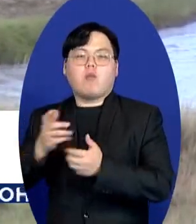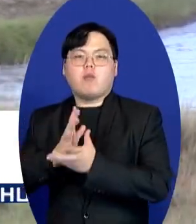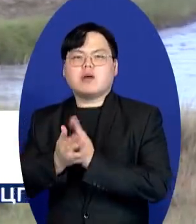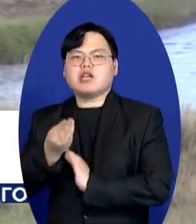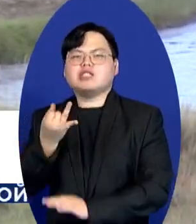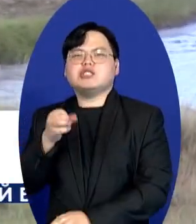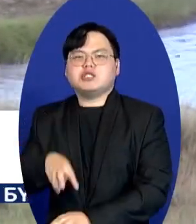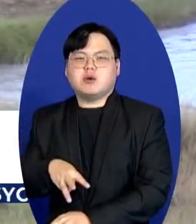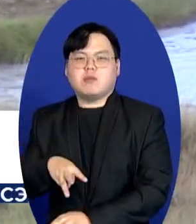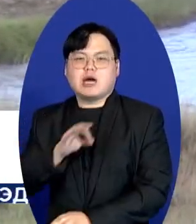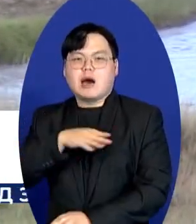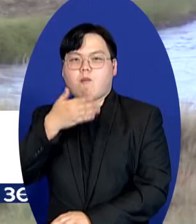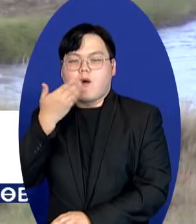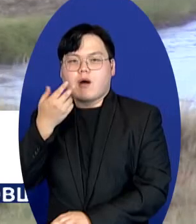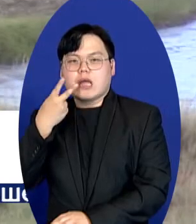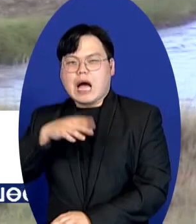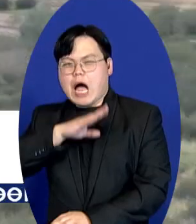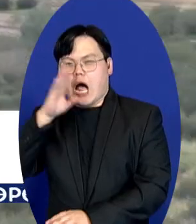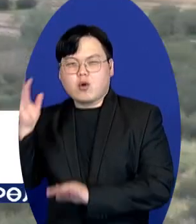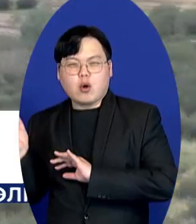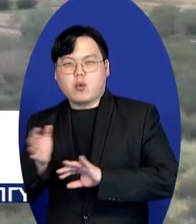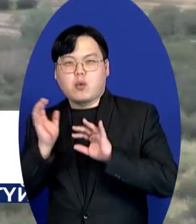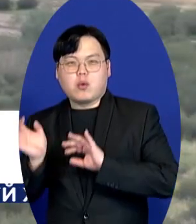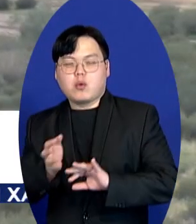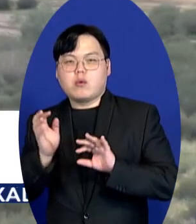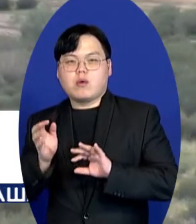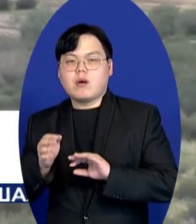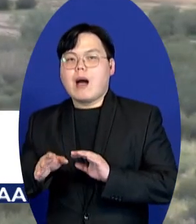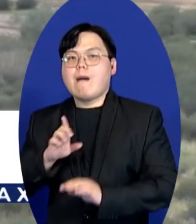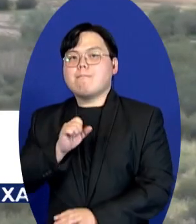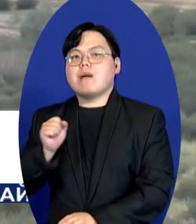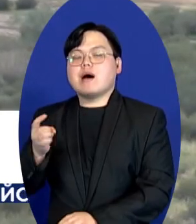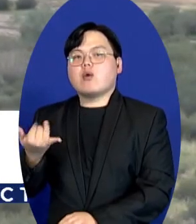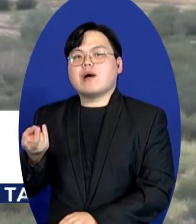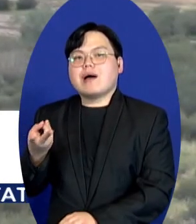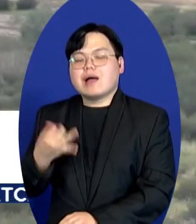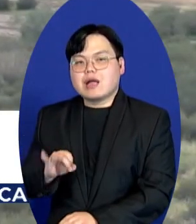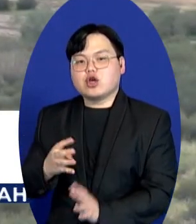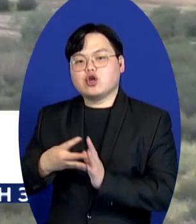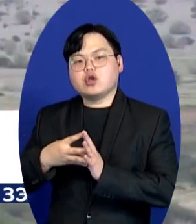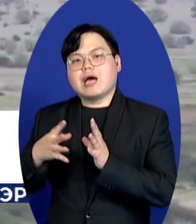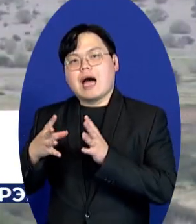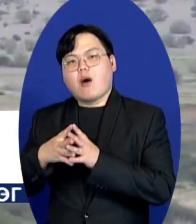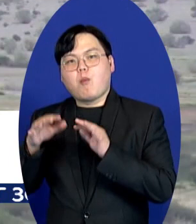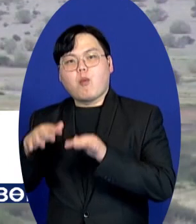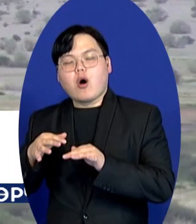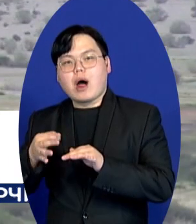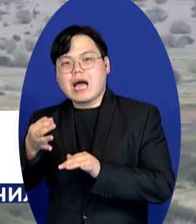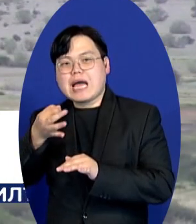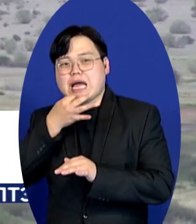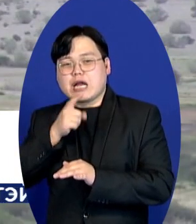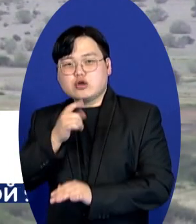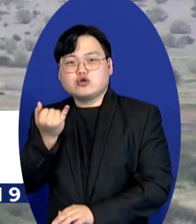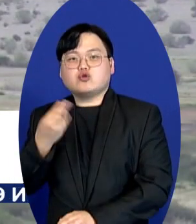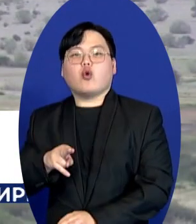борооны араас халуун салхи их тавьсан. Баруун Алтайд 2010 онд 9-10 дугаар сард бороо орж хүүтрээд газар эрт хөлдөж зууд болж